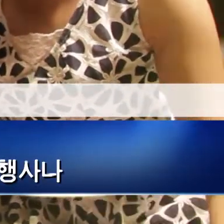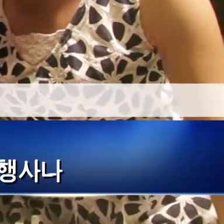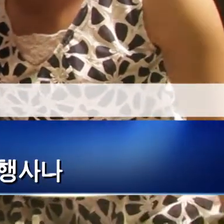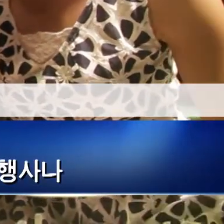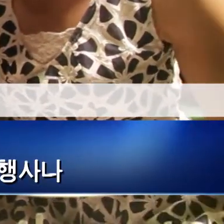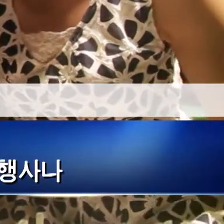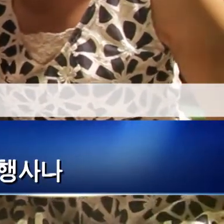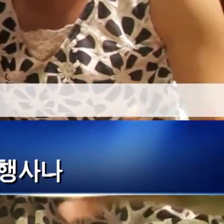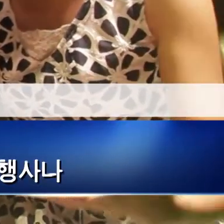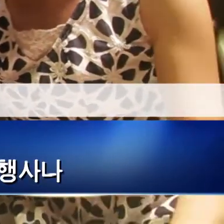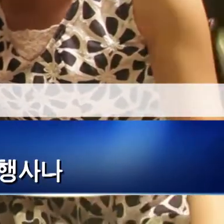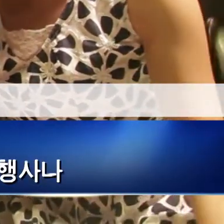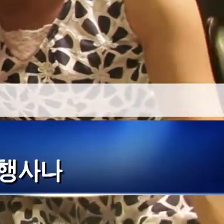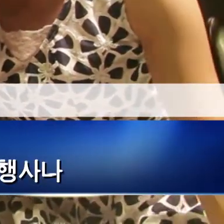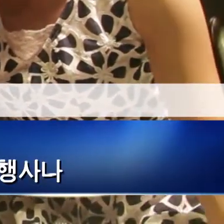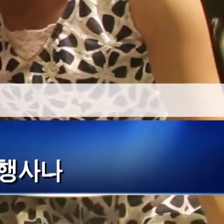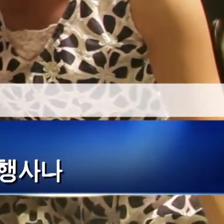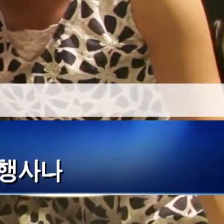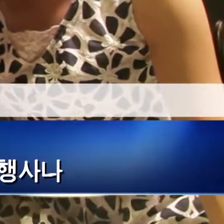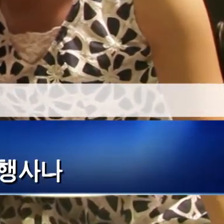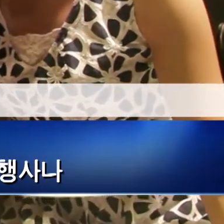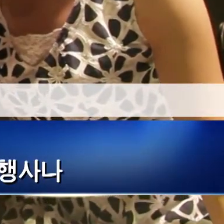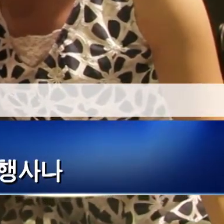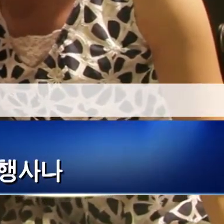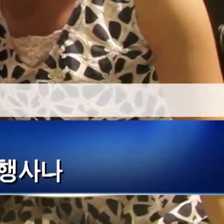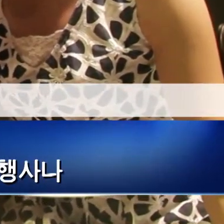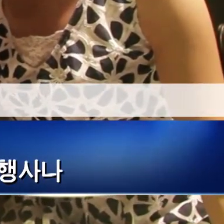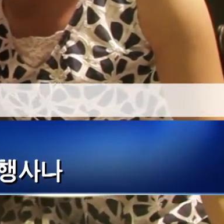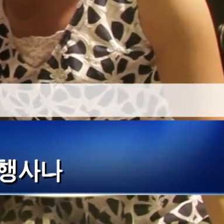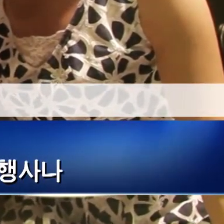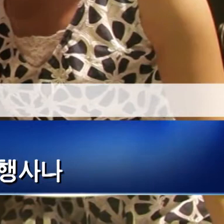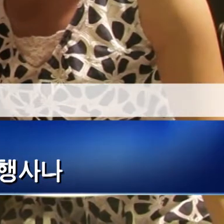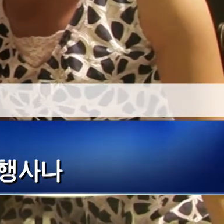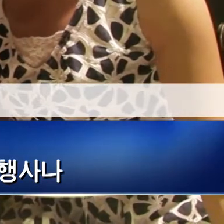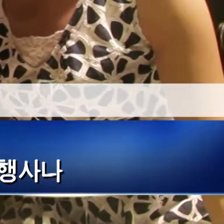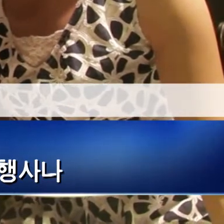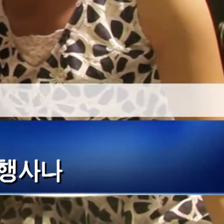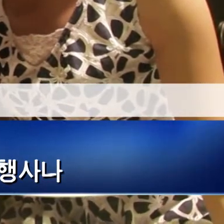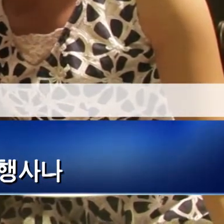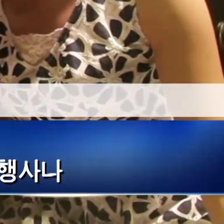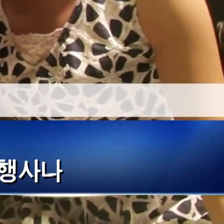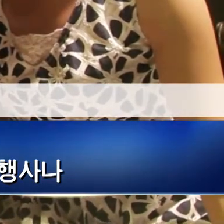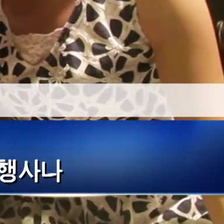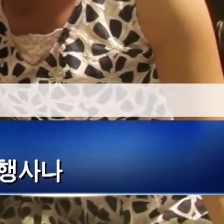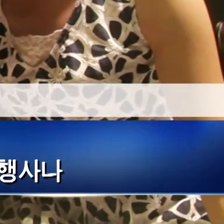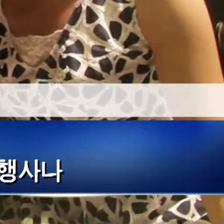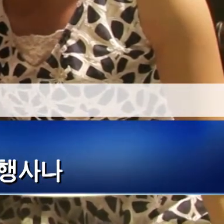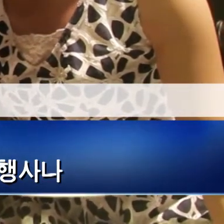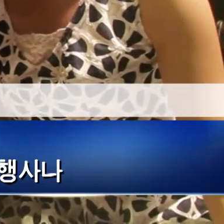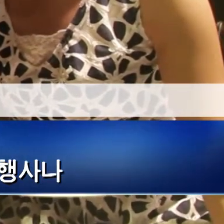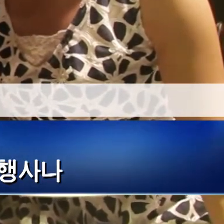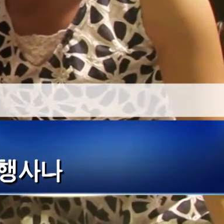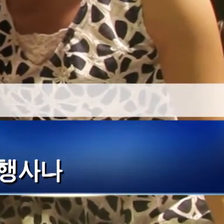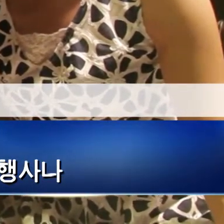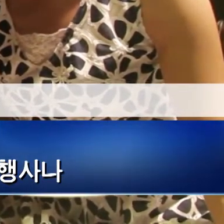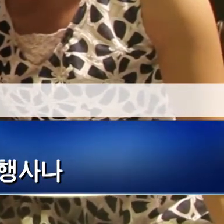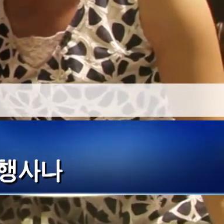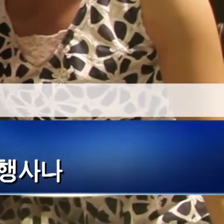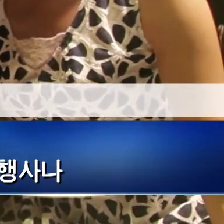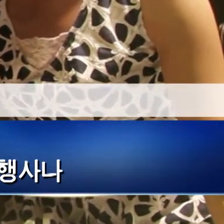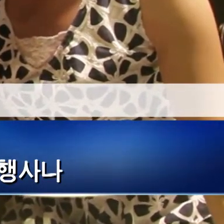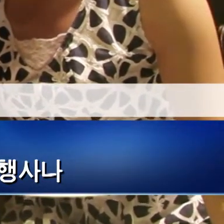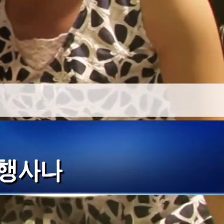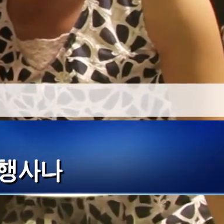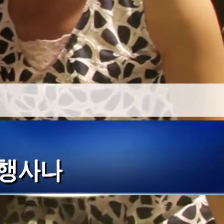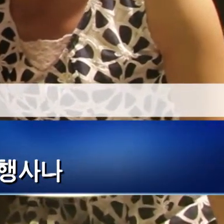이런 공연을 본다는 거에 대해서 어떻게 생각을 하세요? 울산이 문화적으로 뭐 소외되어 있다? 그런 고정관념이